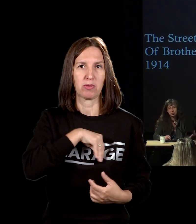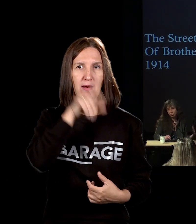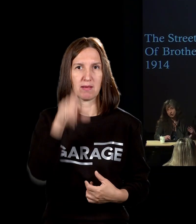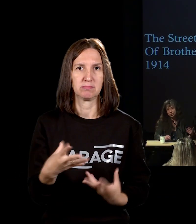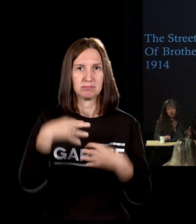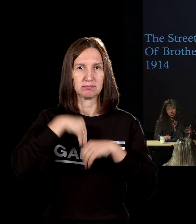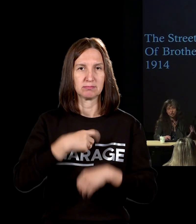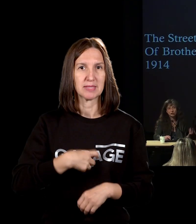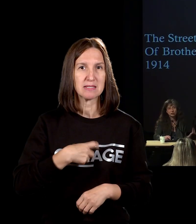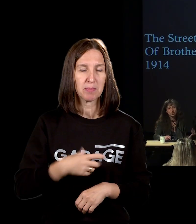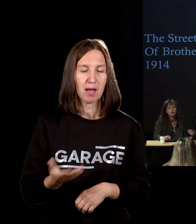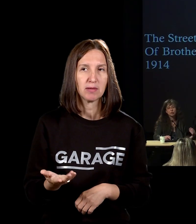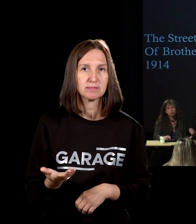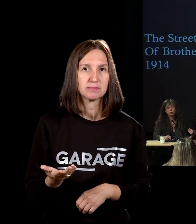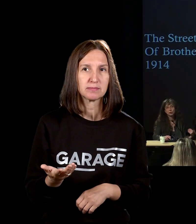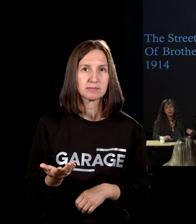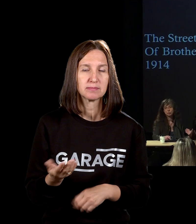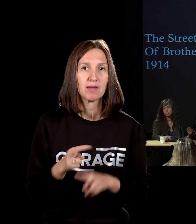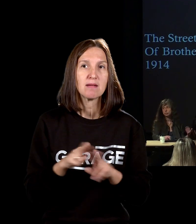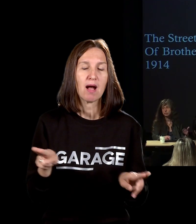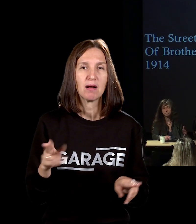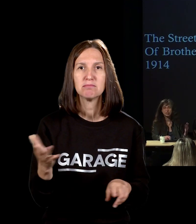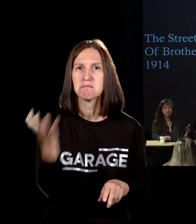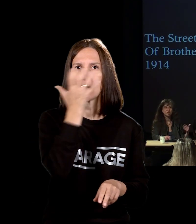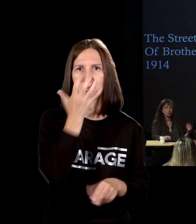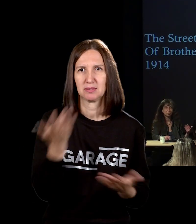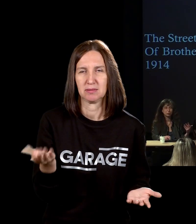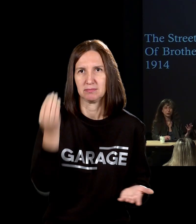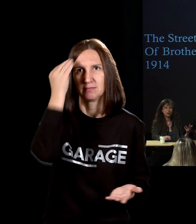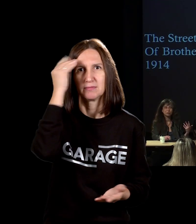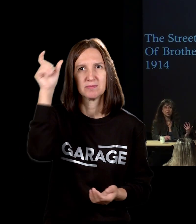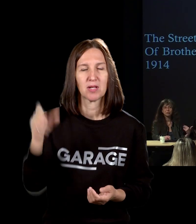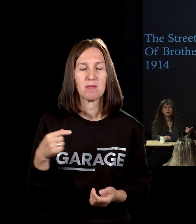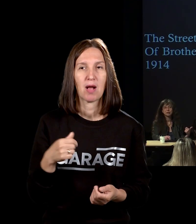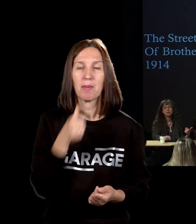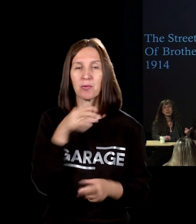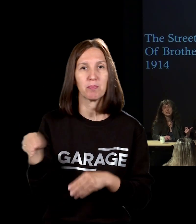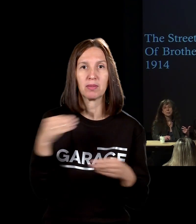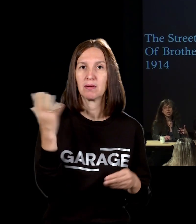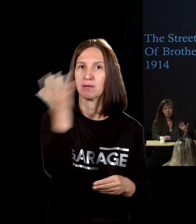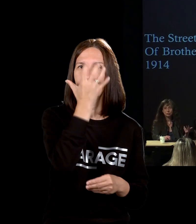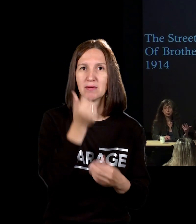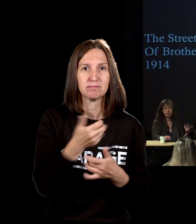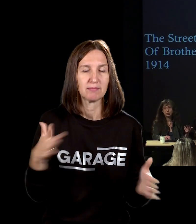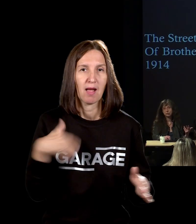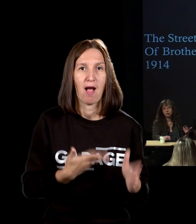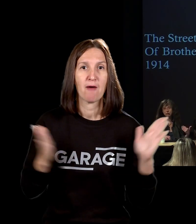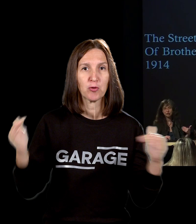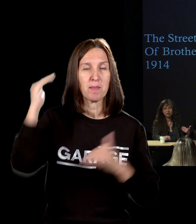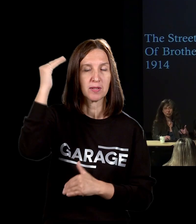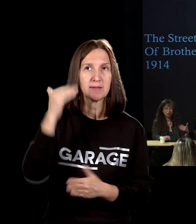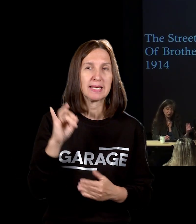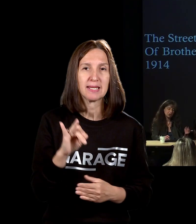как различные маски, как различные стратегии, которые он примеряет. Поэтому, видимо, ни один из его автопортретов не является именно